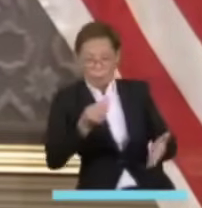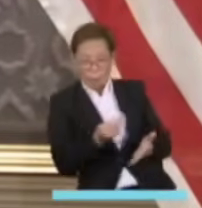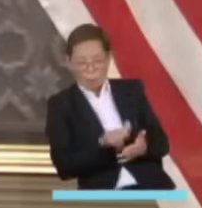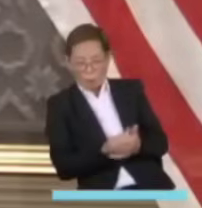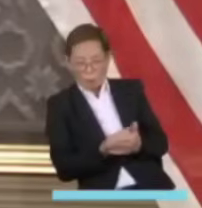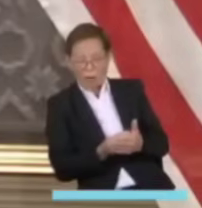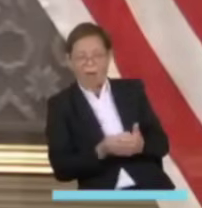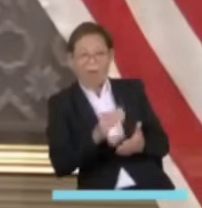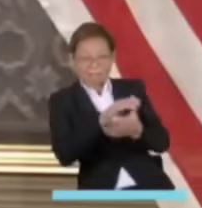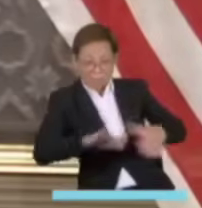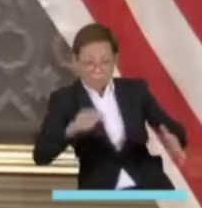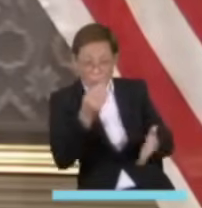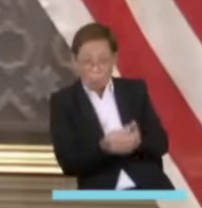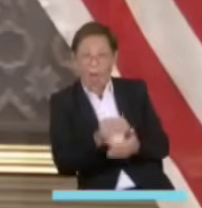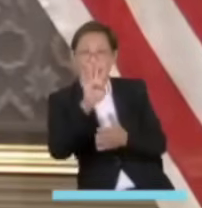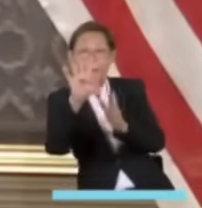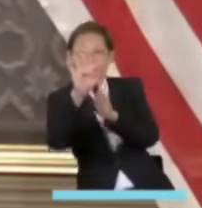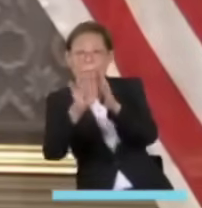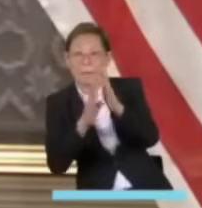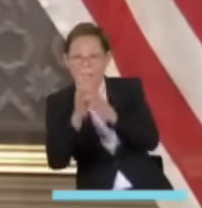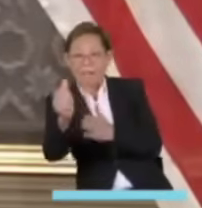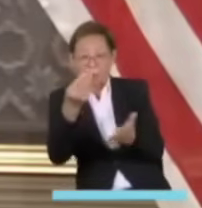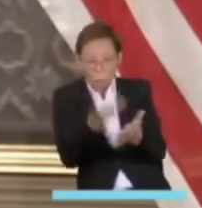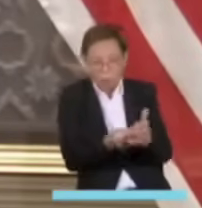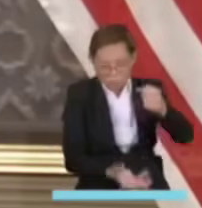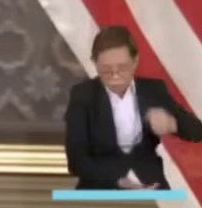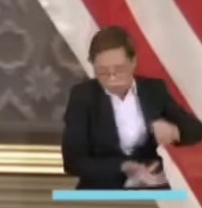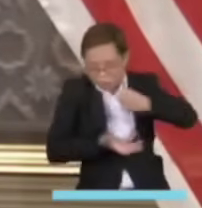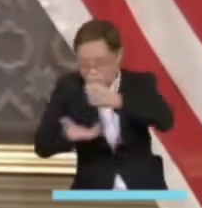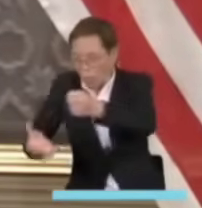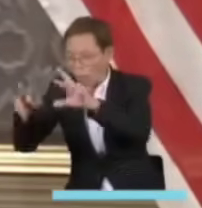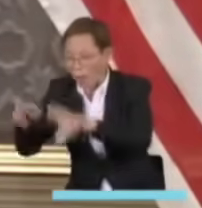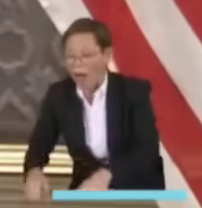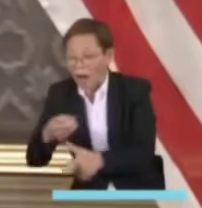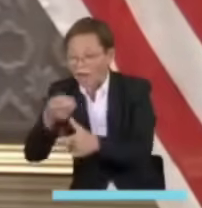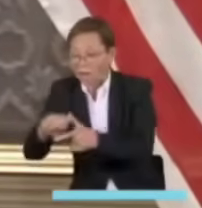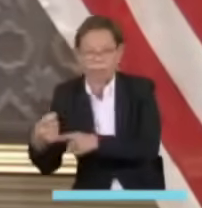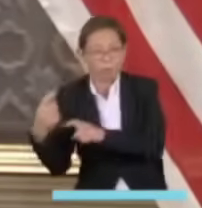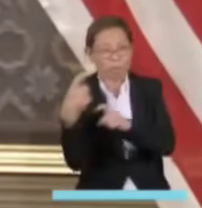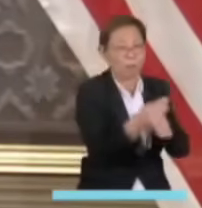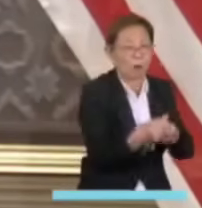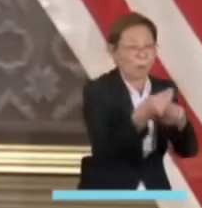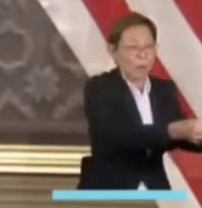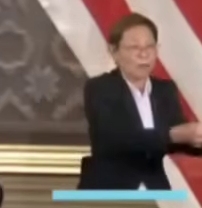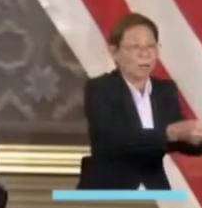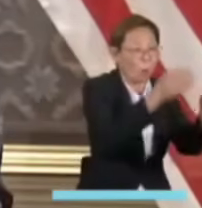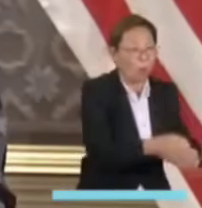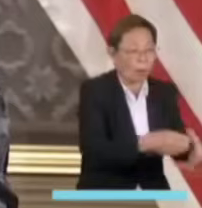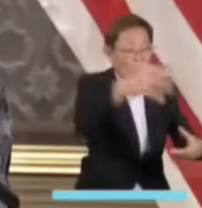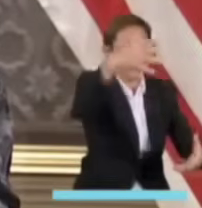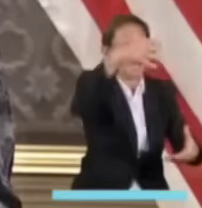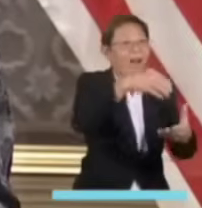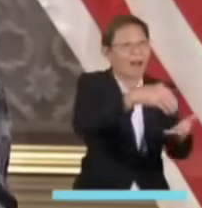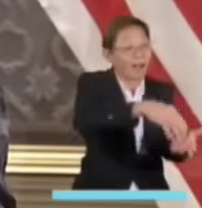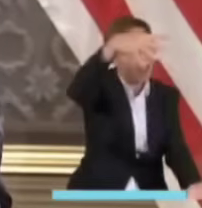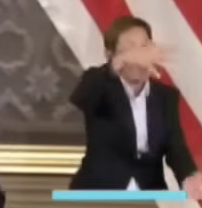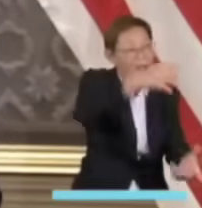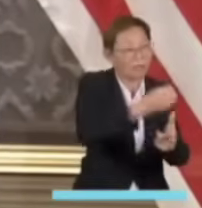itu langsung kepada rakyat, atau mereka memberi kepada golongan maha kaya dan warga asing.